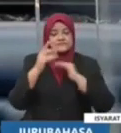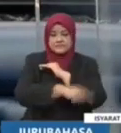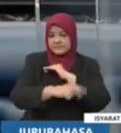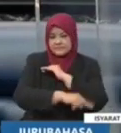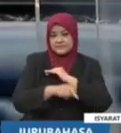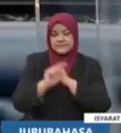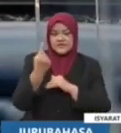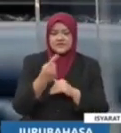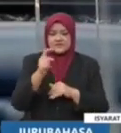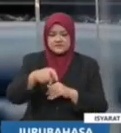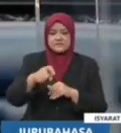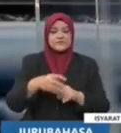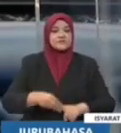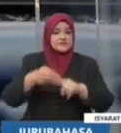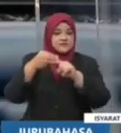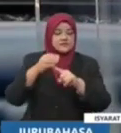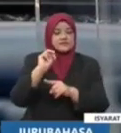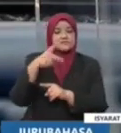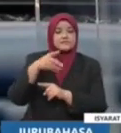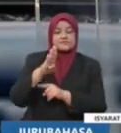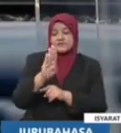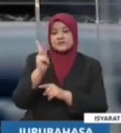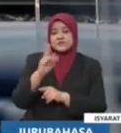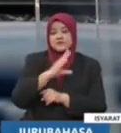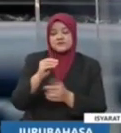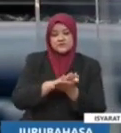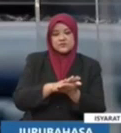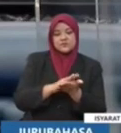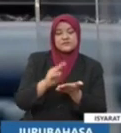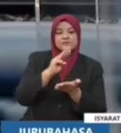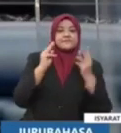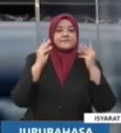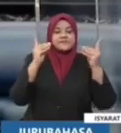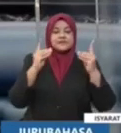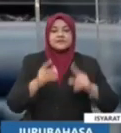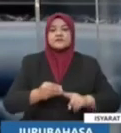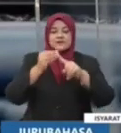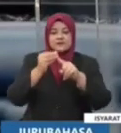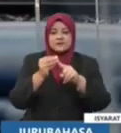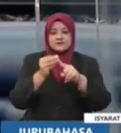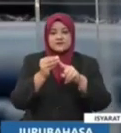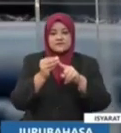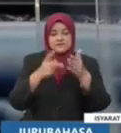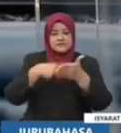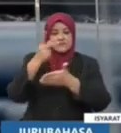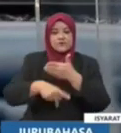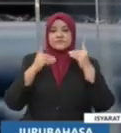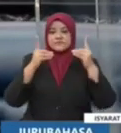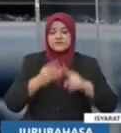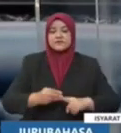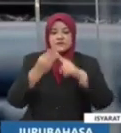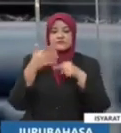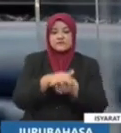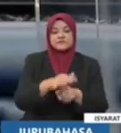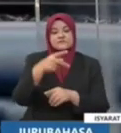hanya melibatkan murid berkeperluan khas MB key di sekolah kebangsaan pendidikan khas murid kelas program pendidikan